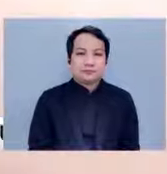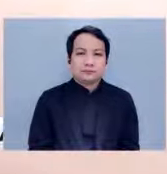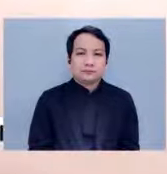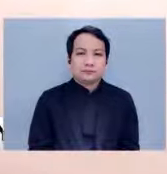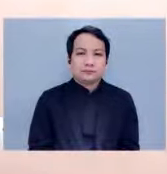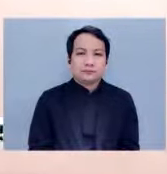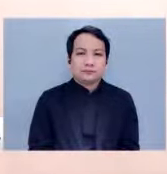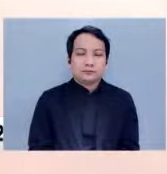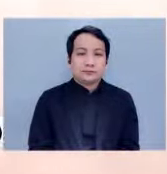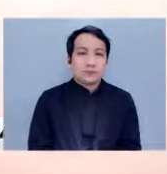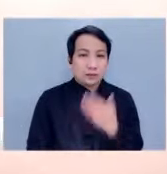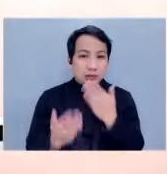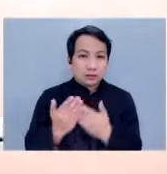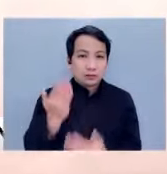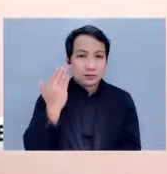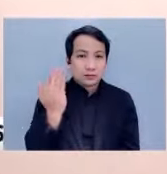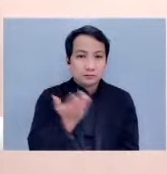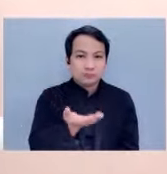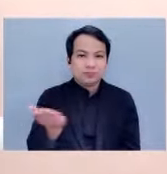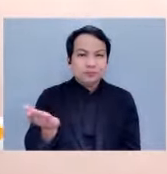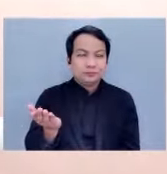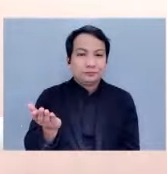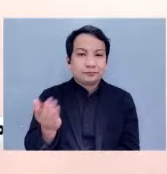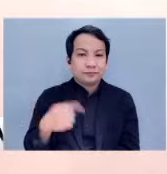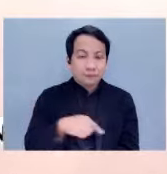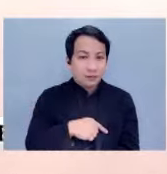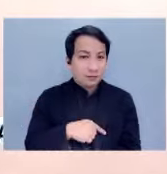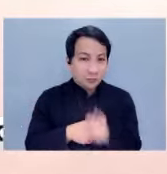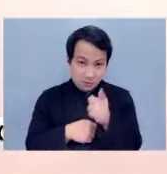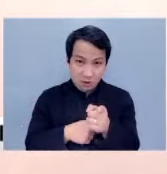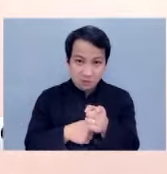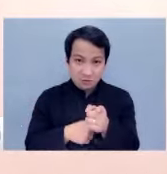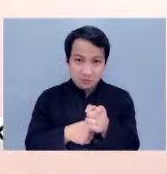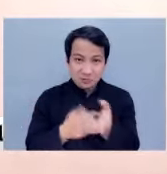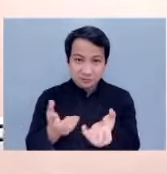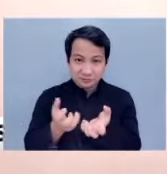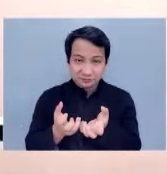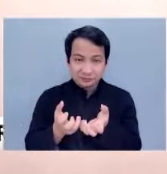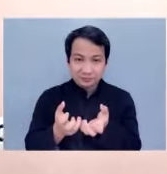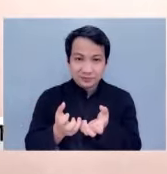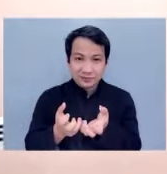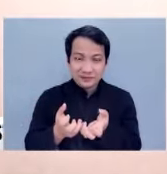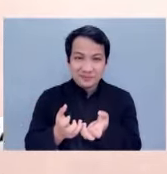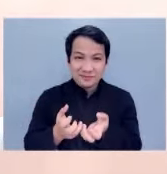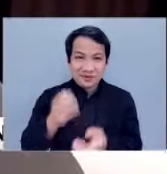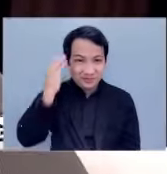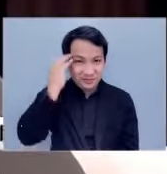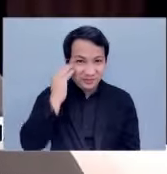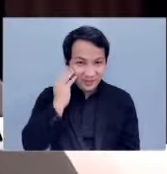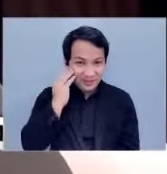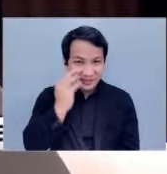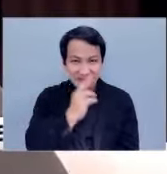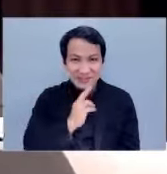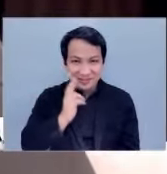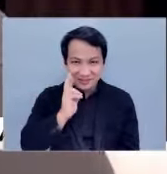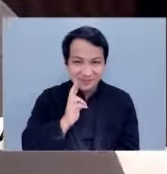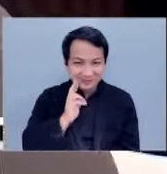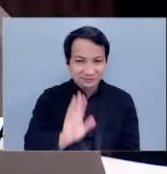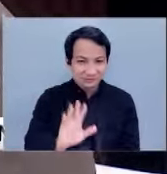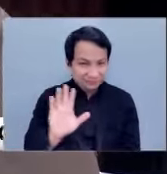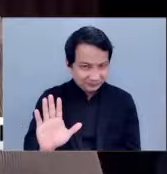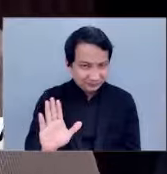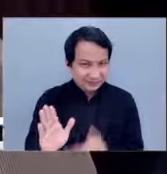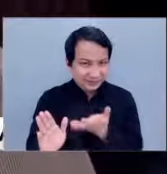Good morning, mga kapatid! Ikaw na nagbabalak na mag-samgyupsal matapos mag-gym. Ikaw na busy